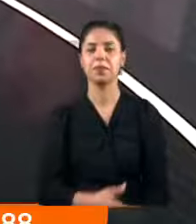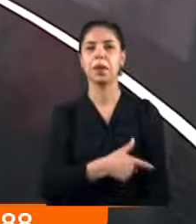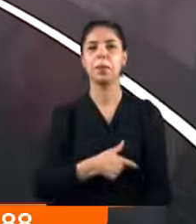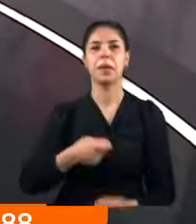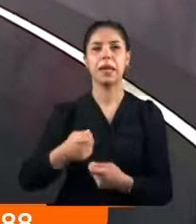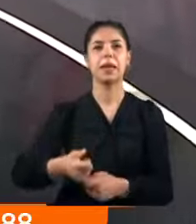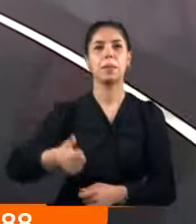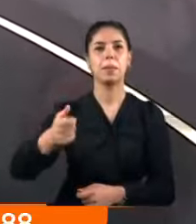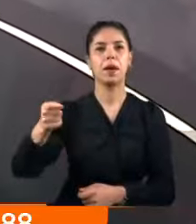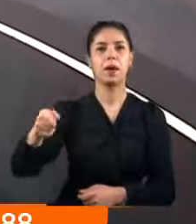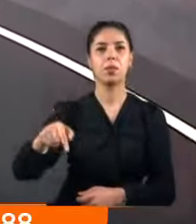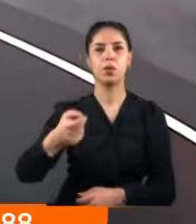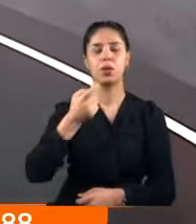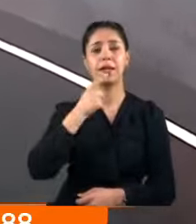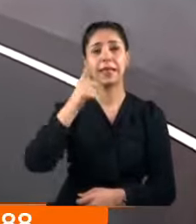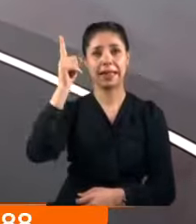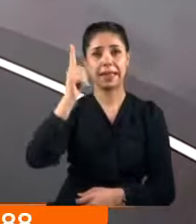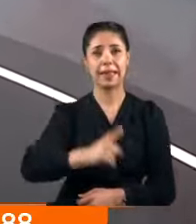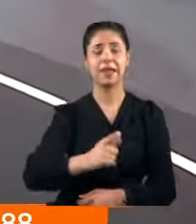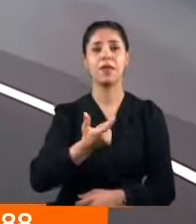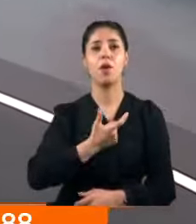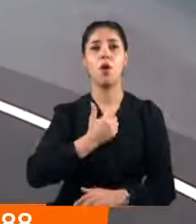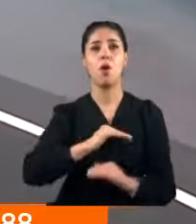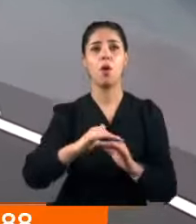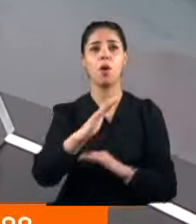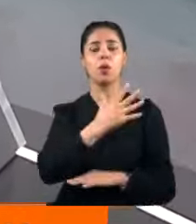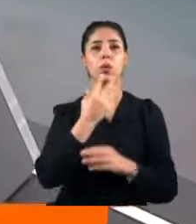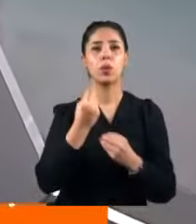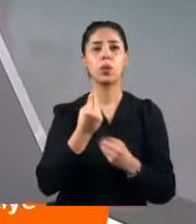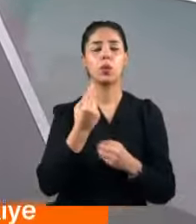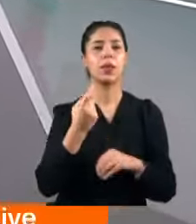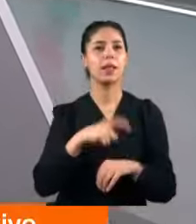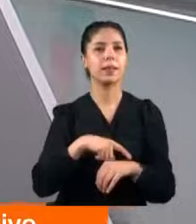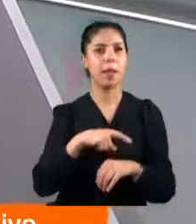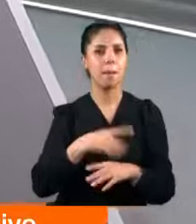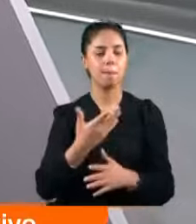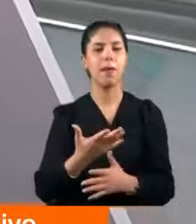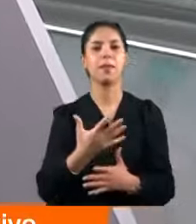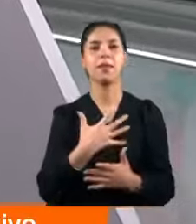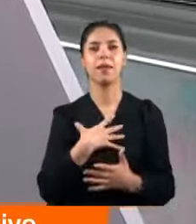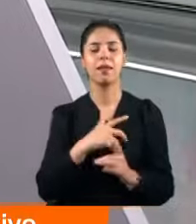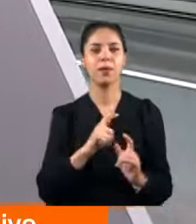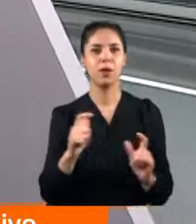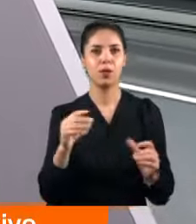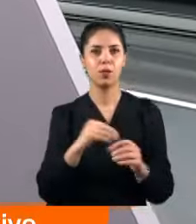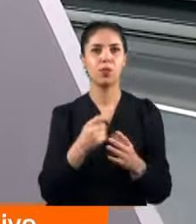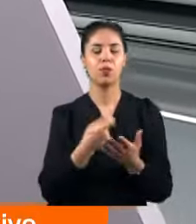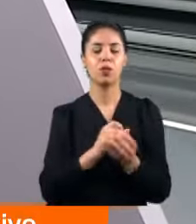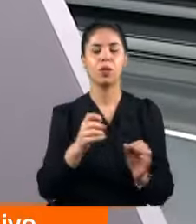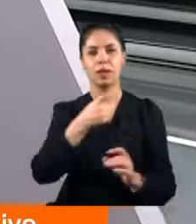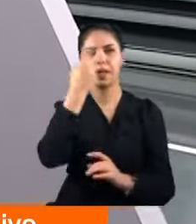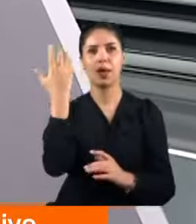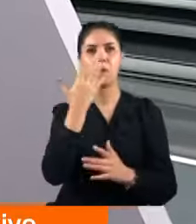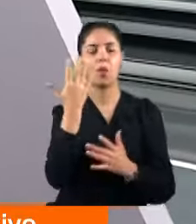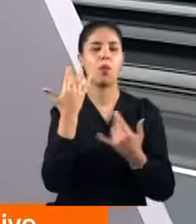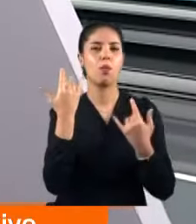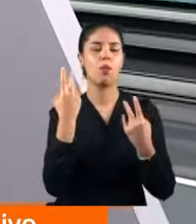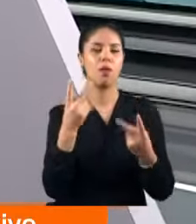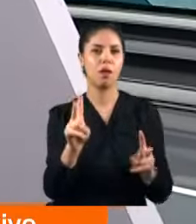Milli Eğitim Bakanlığı Bu yıl ilk kez öğrencilerin Hem güzel vakit geçirmeleri hem de kendilerini geliştirmeleri için ücretsiz yaz